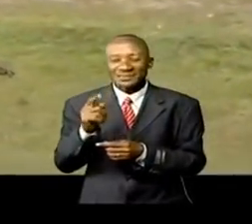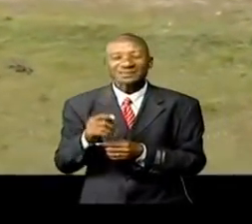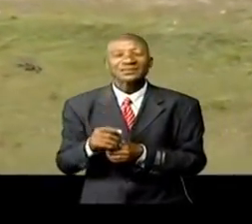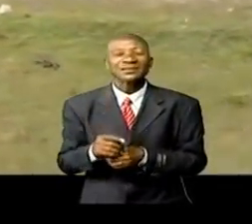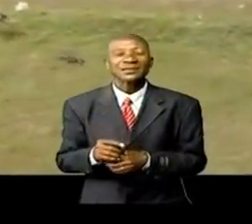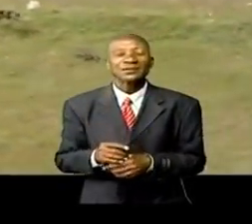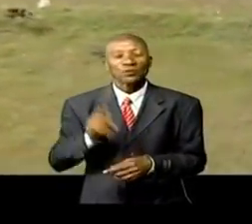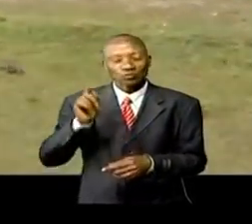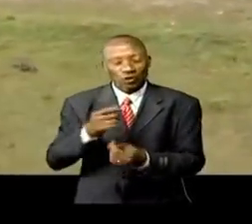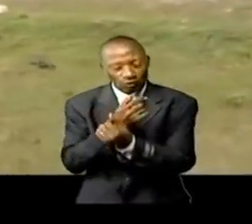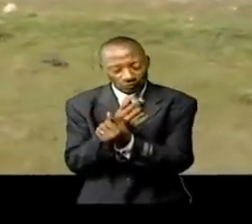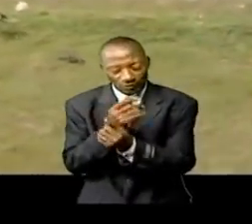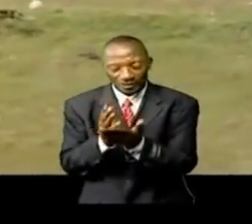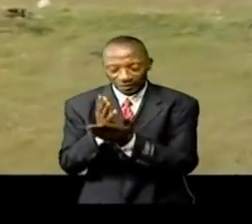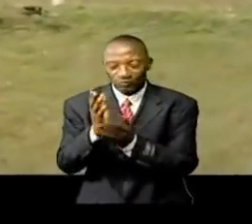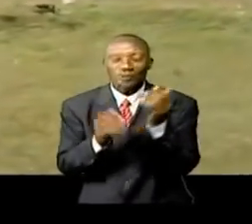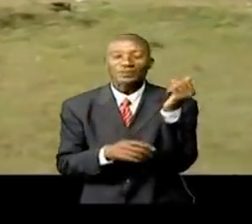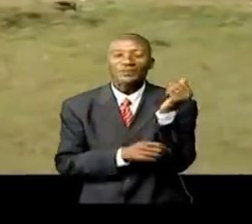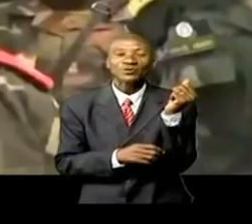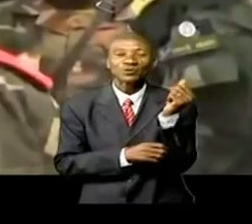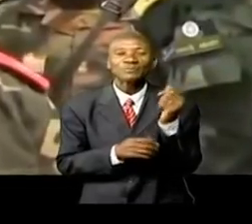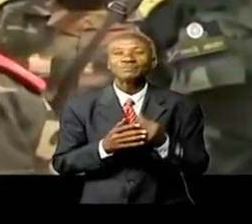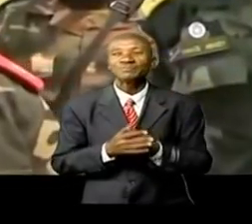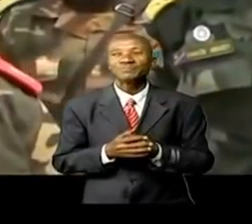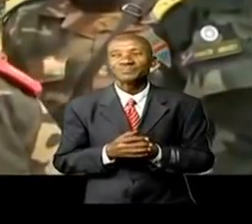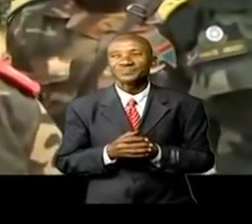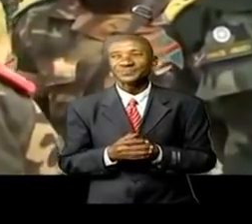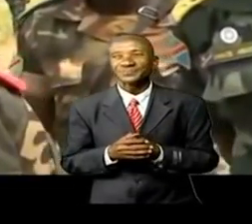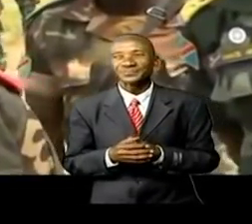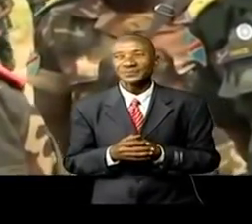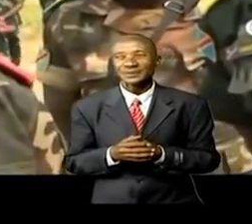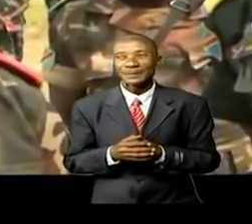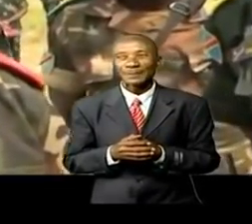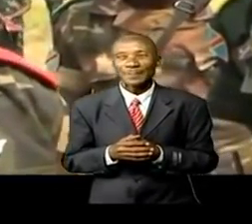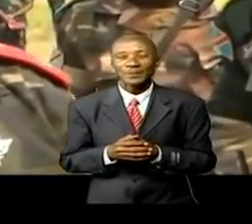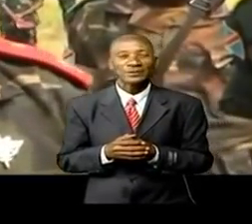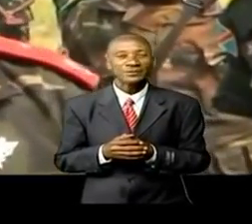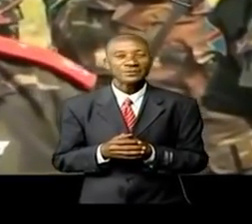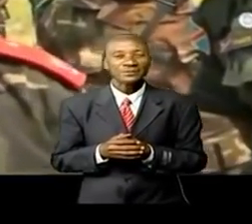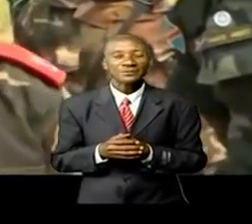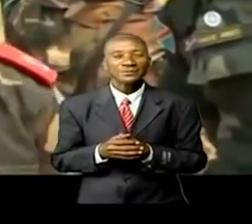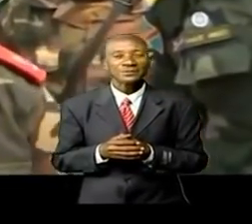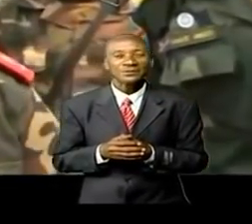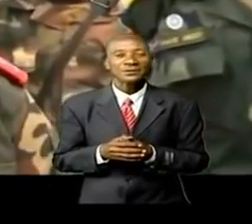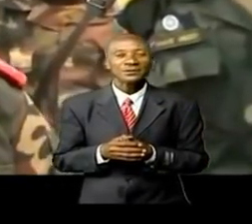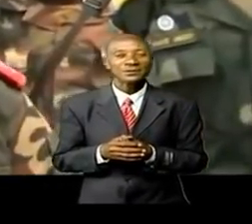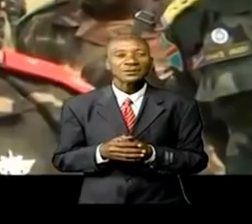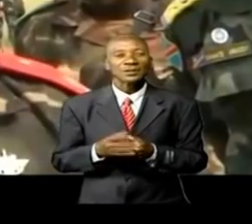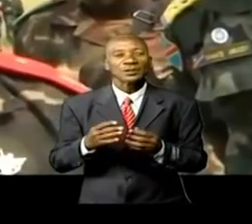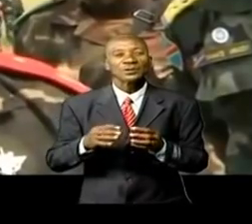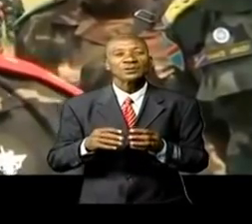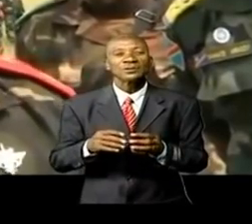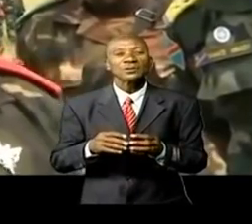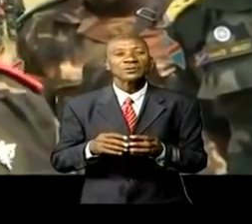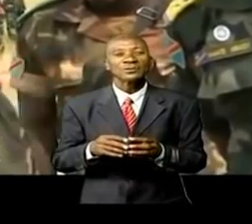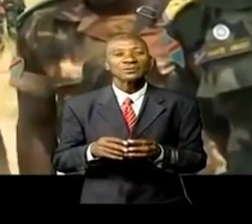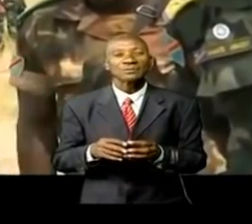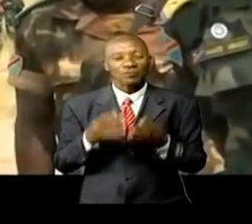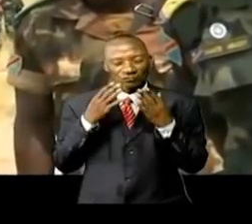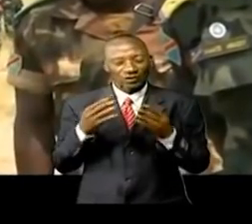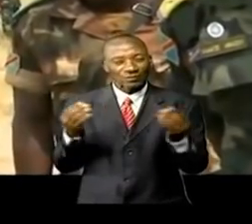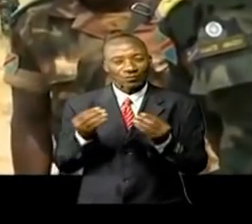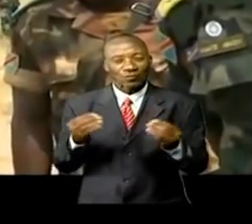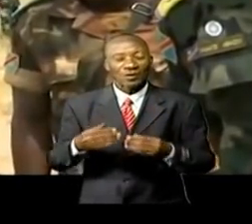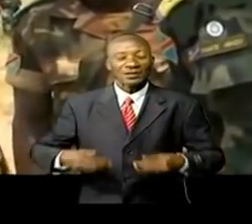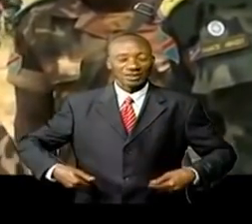des armées. L'arrivée des militaires s'inscrit dans le cadre de la montée en puissance des FARDC. C'est dans ce cadre que vous voyez ces